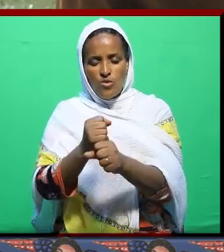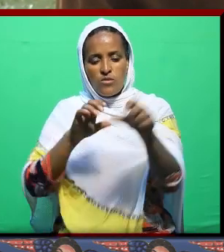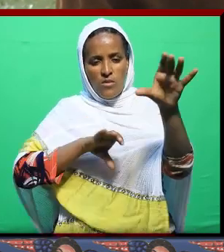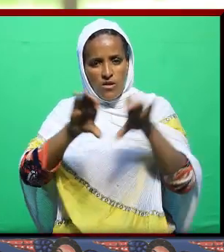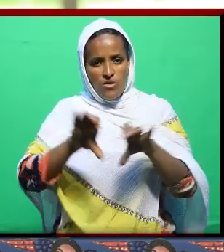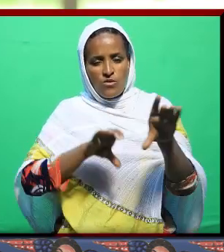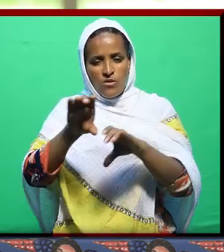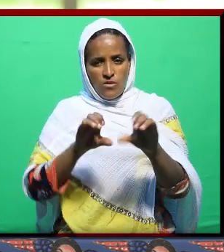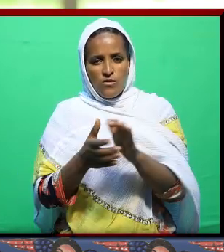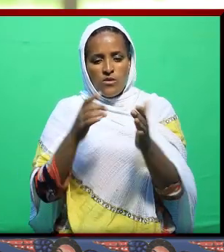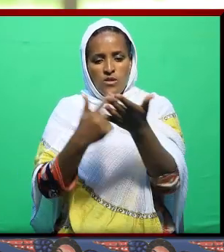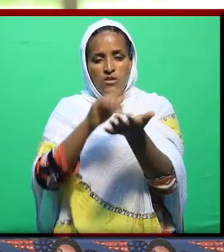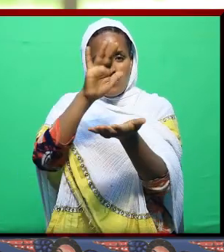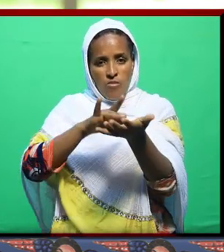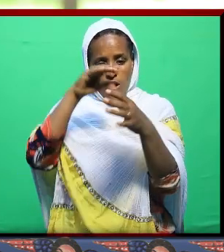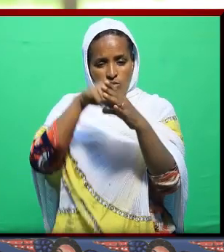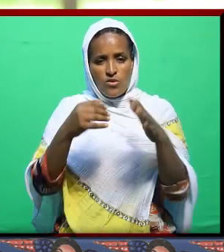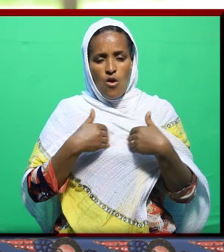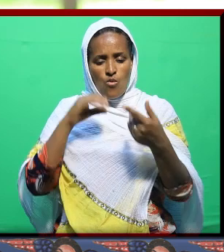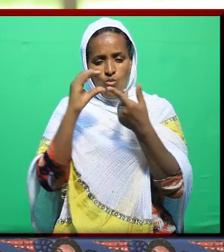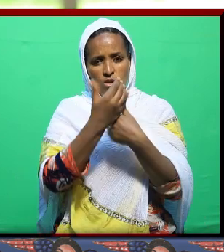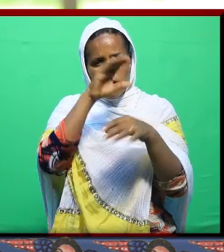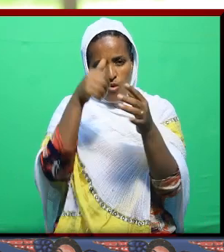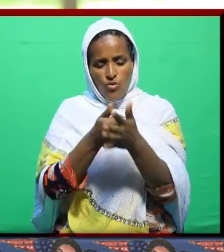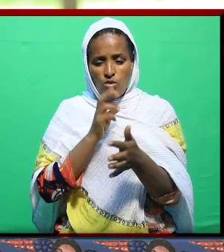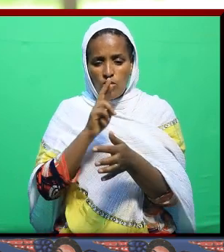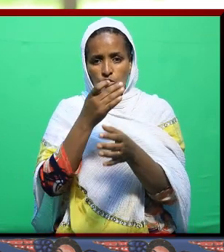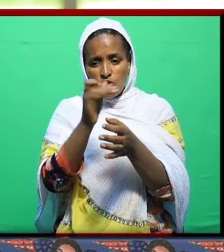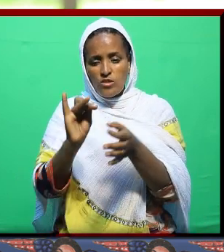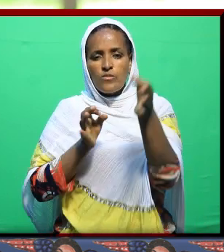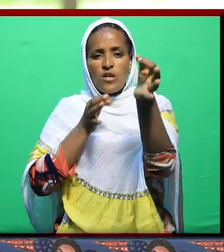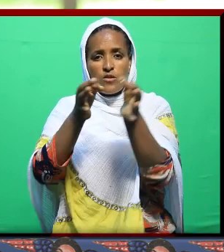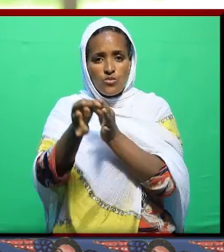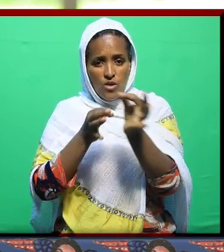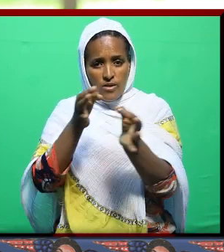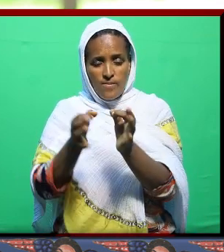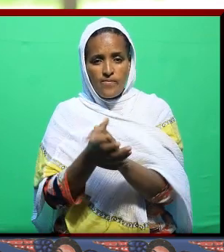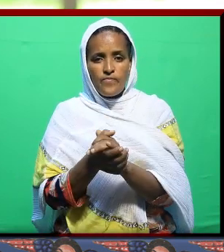ስራዎች የሚያደርጋቸው ድርጊቶች ከነዚህ መካከለ ያሉት ሁኔታዎች ናቸው እንጂ የሚገልጹለት